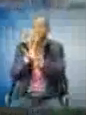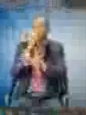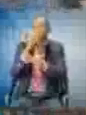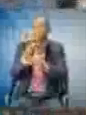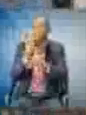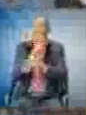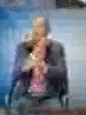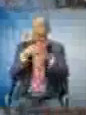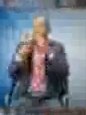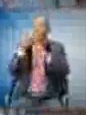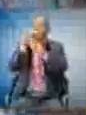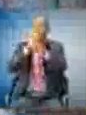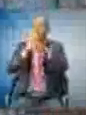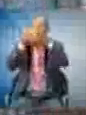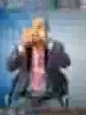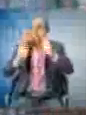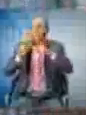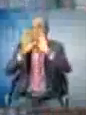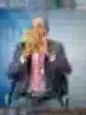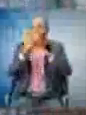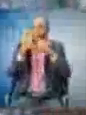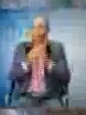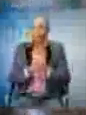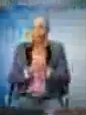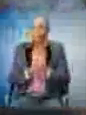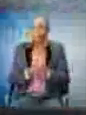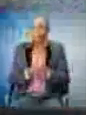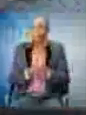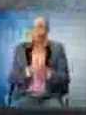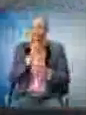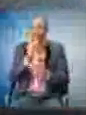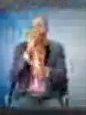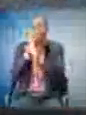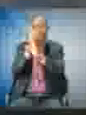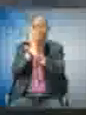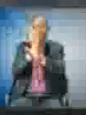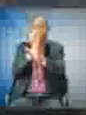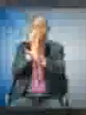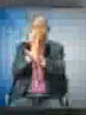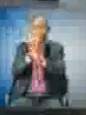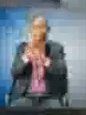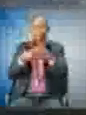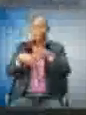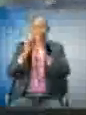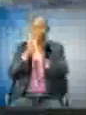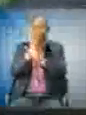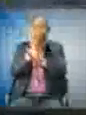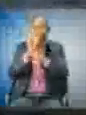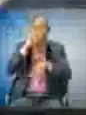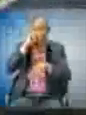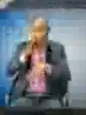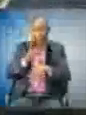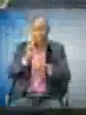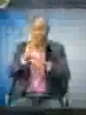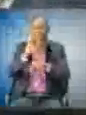où les gens viennent de la cité d'un peu partout, ils n'ont même pas le moyen de transport. Ils avaient exigé le bus. Demain, je ne trouve